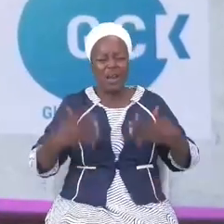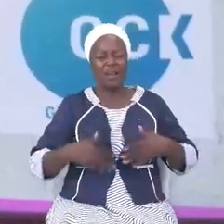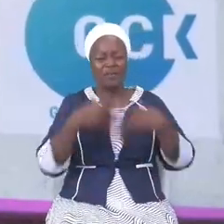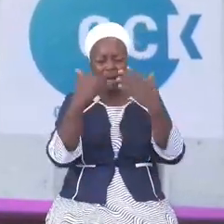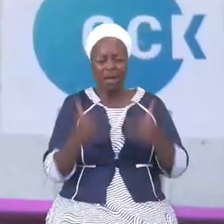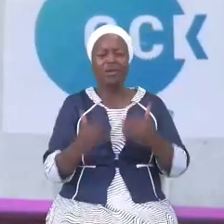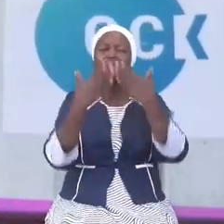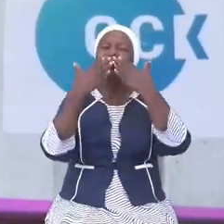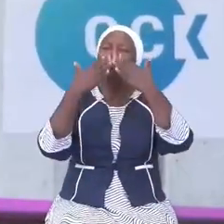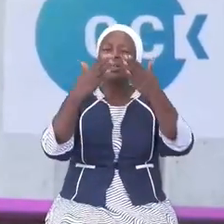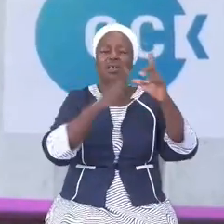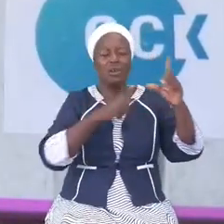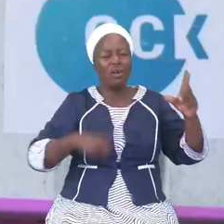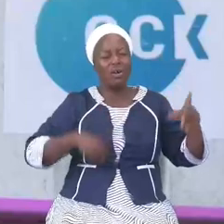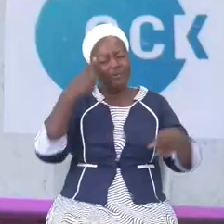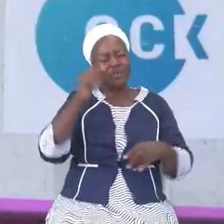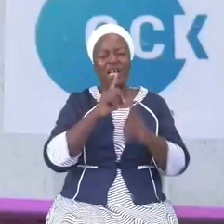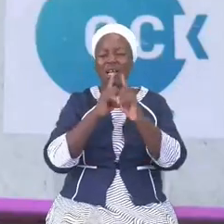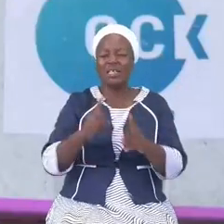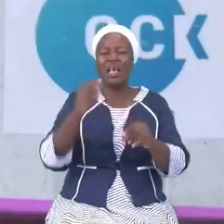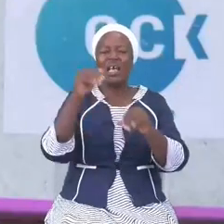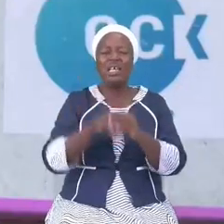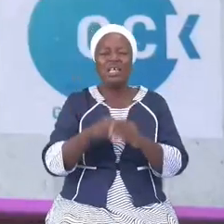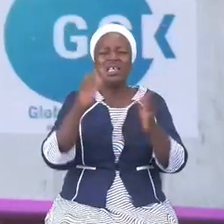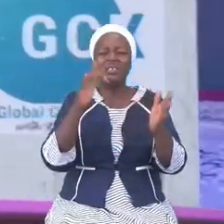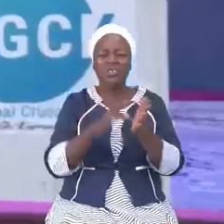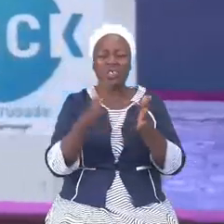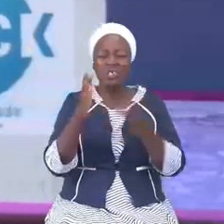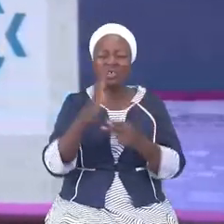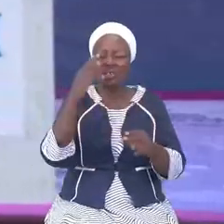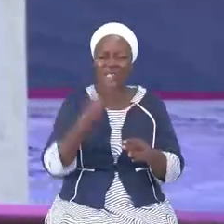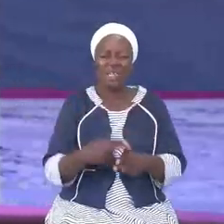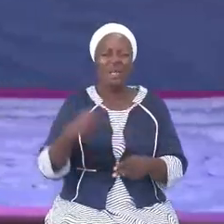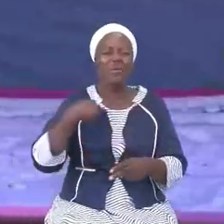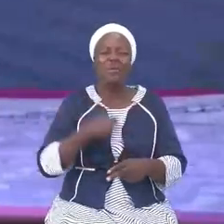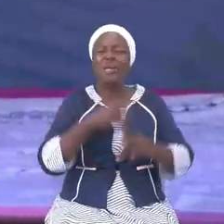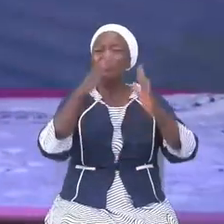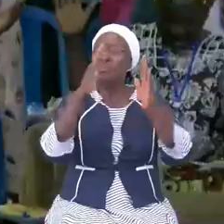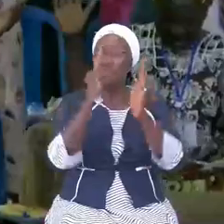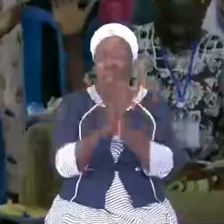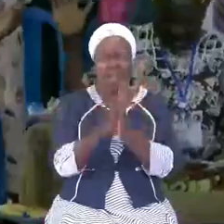Seigneur pour la réponse. Au nom de Jésus, nous prions.